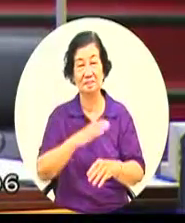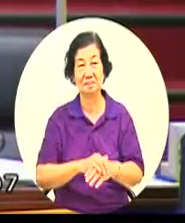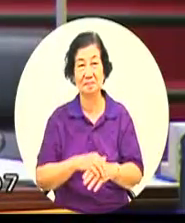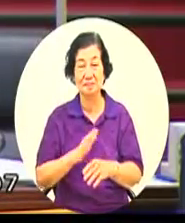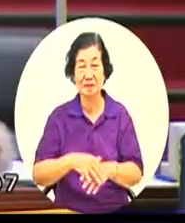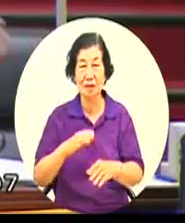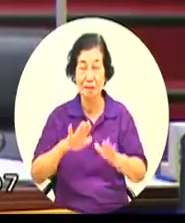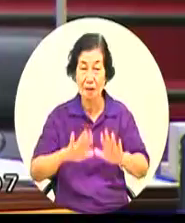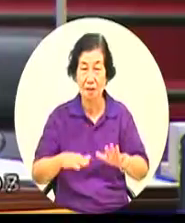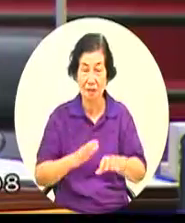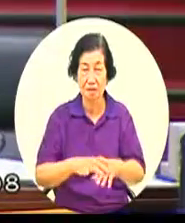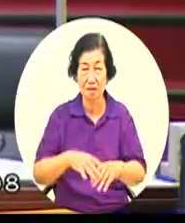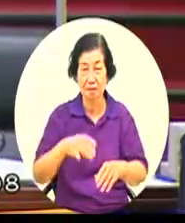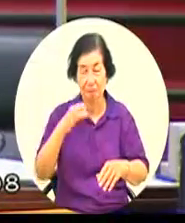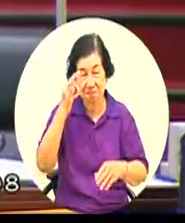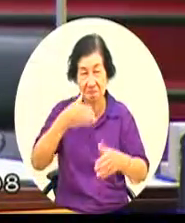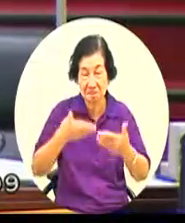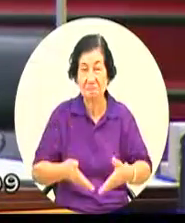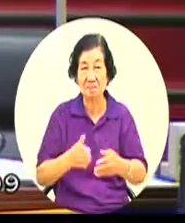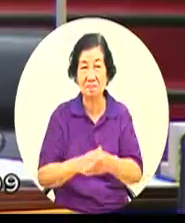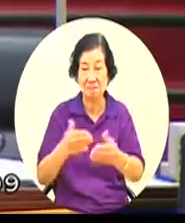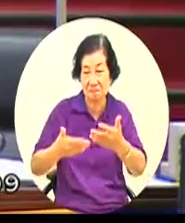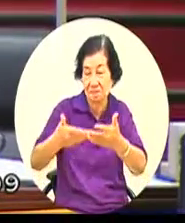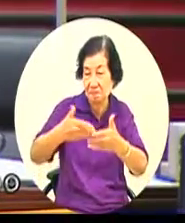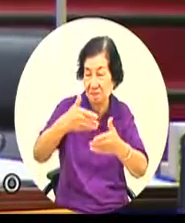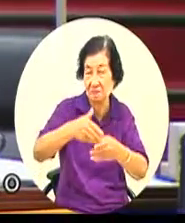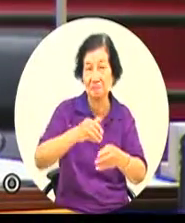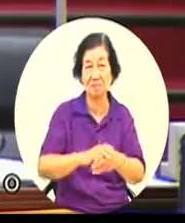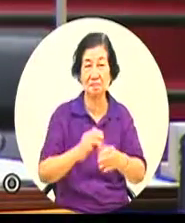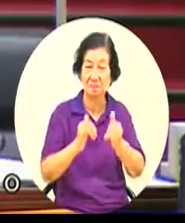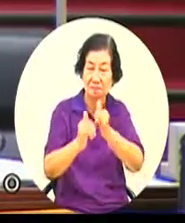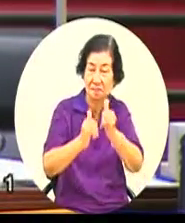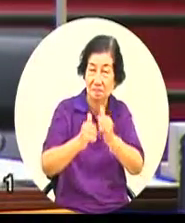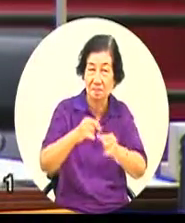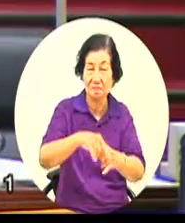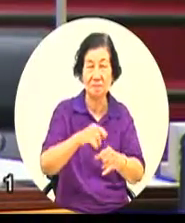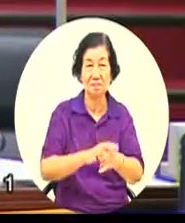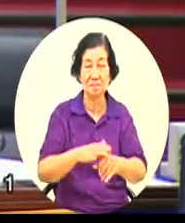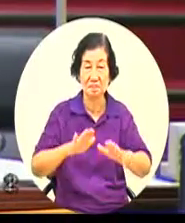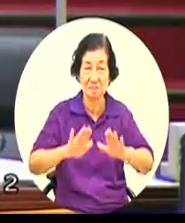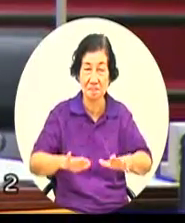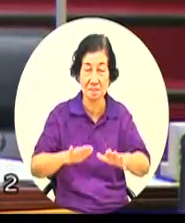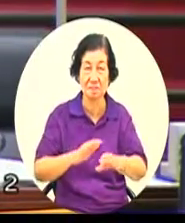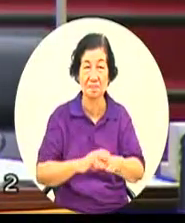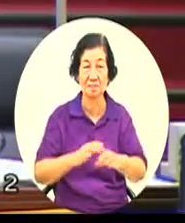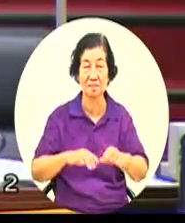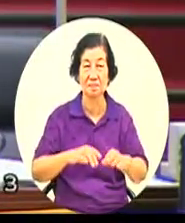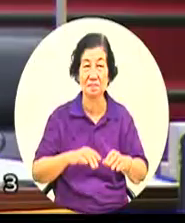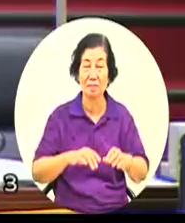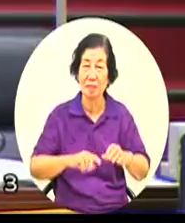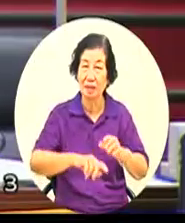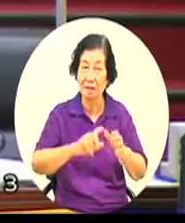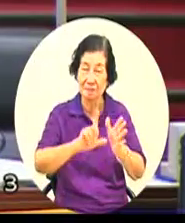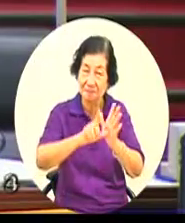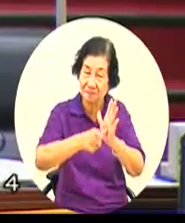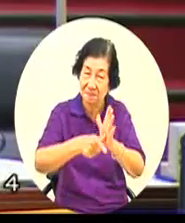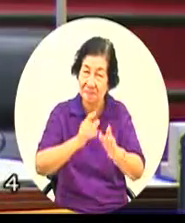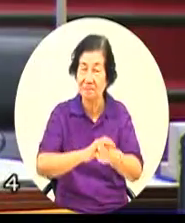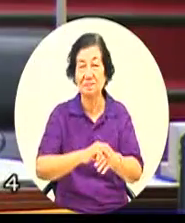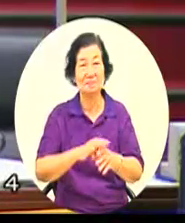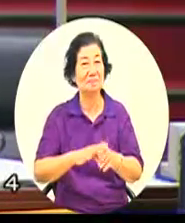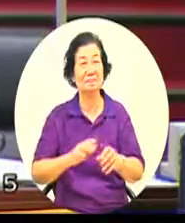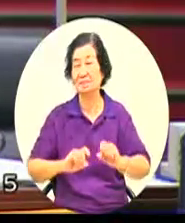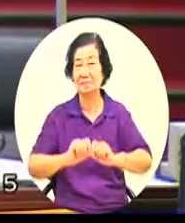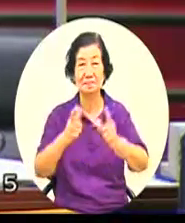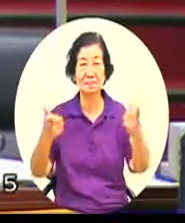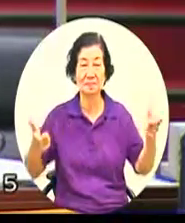主义，不要有名校名师，但是呢，现实的摧残呢是什么呢？是考试